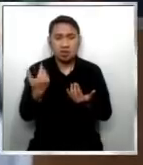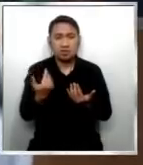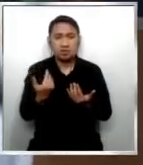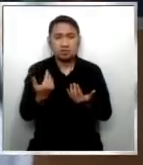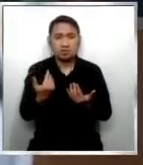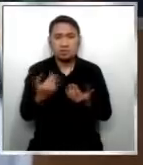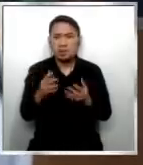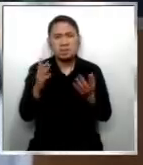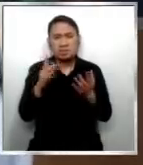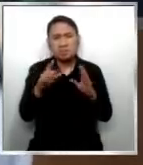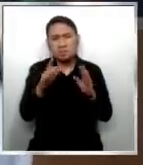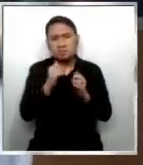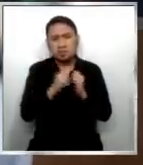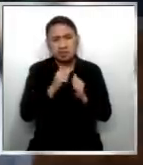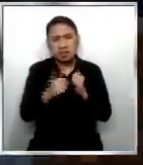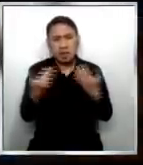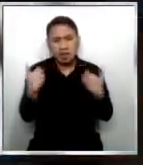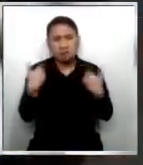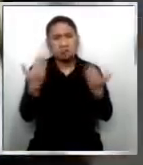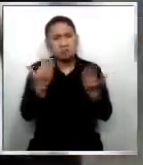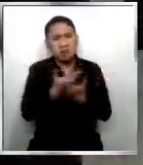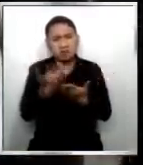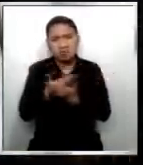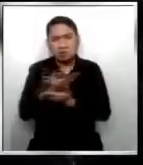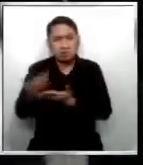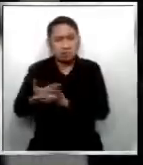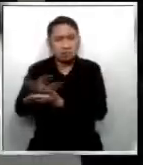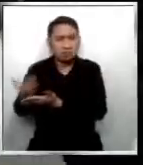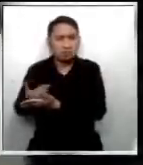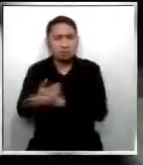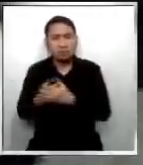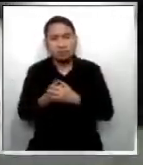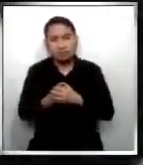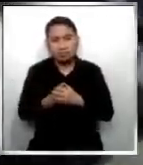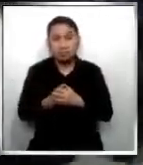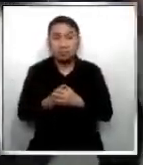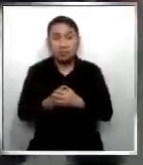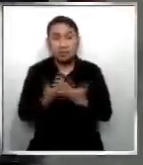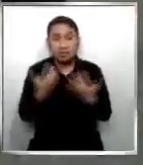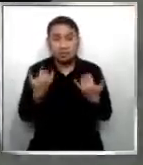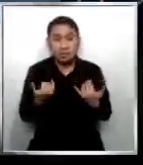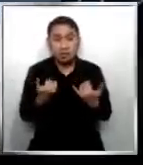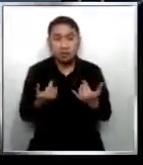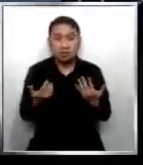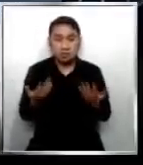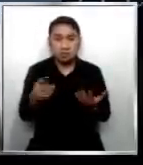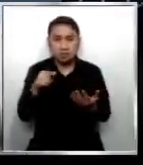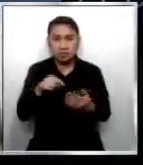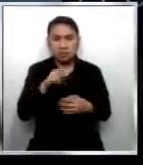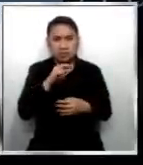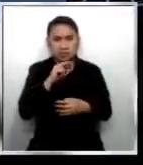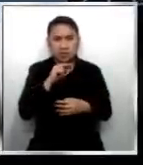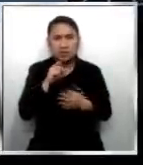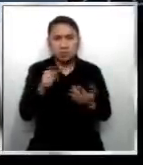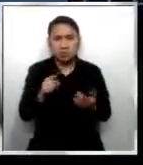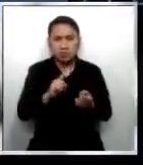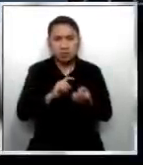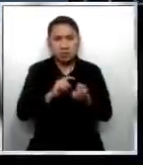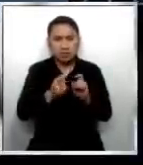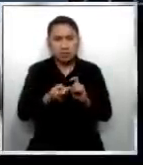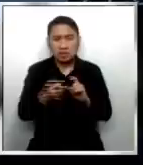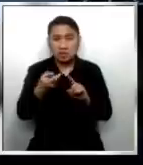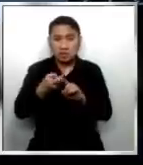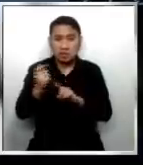ng mga samples na mayroon din ganito. Ayon kay Saloma, pumasok sa Pilipinas ang variant na ito mula sa ibang bansa. Para